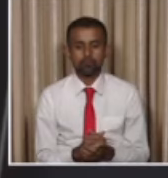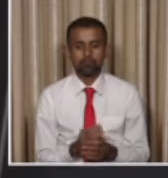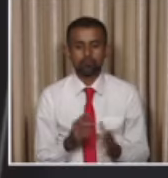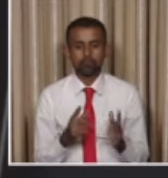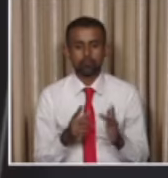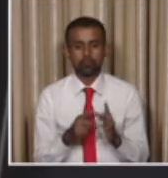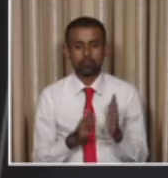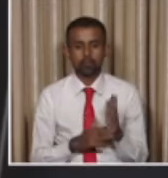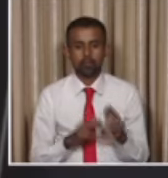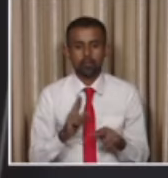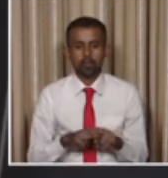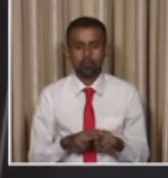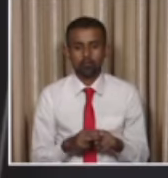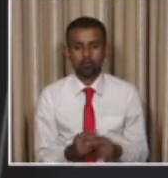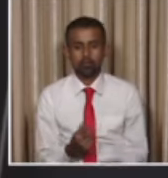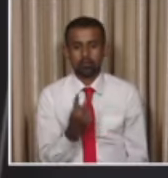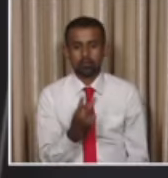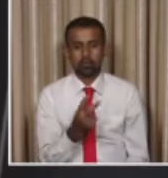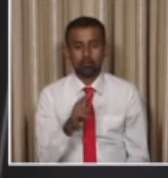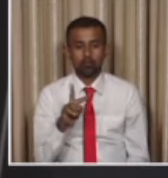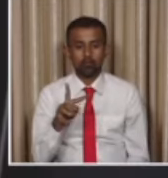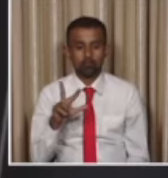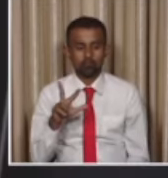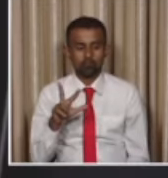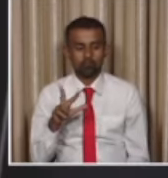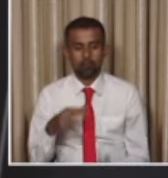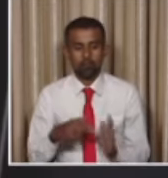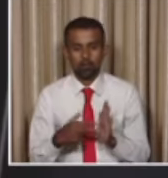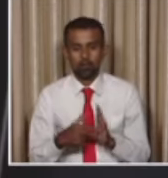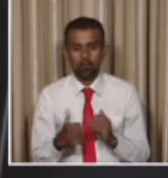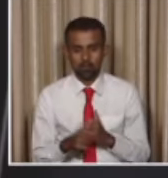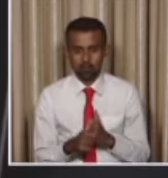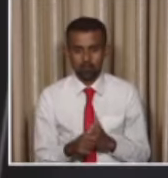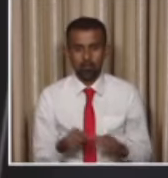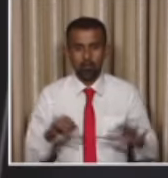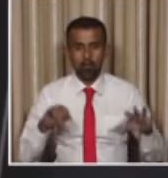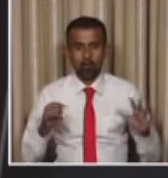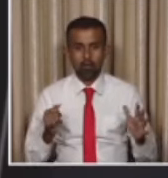IMF එක ඒ අවුරුද්දේ 2027 බජට් එක හදන්න දෙනවා 600ක්.